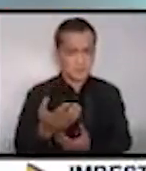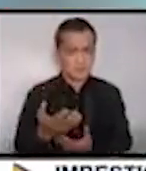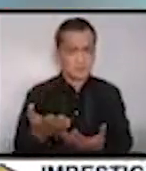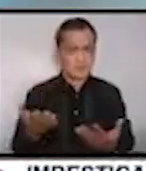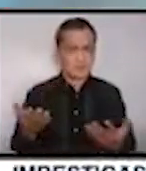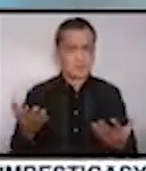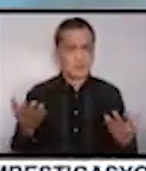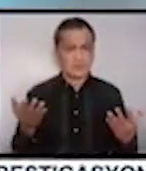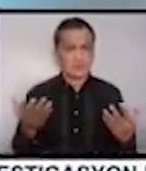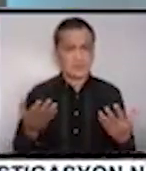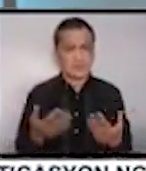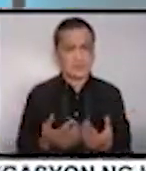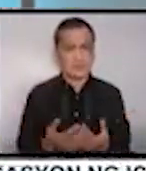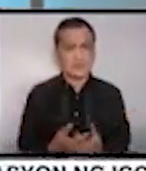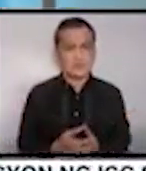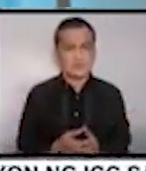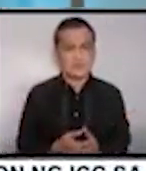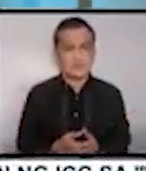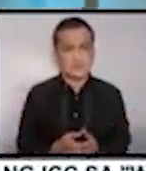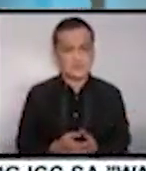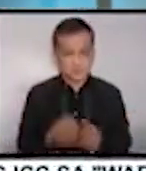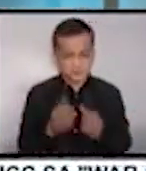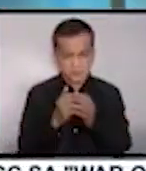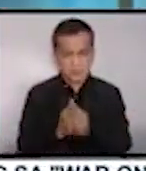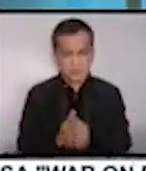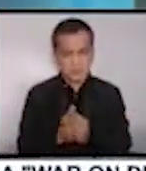iaanay, sasambahin kita